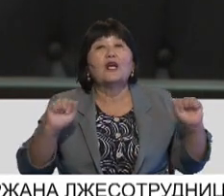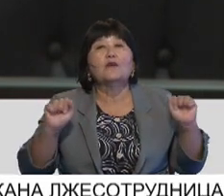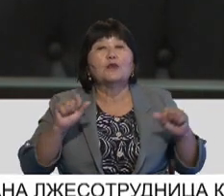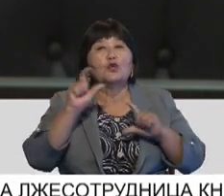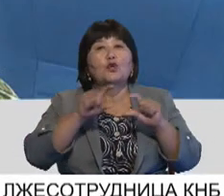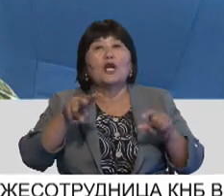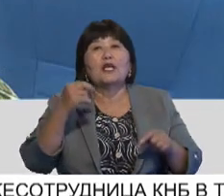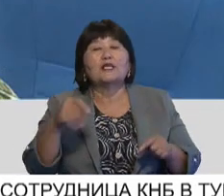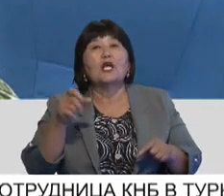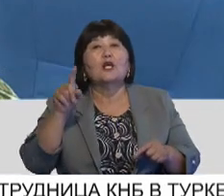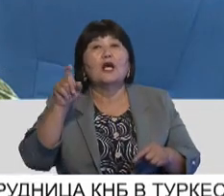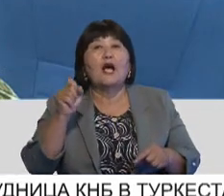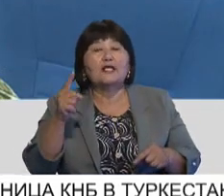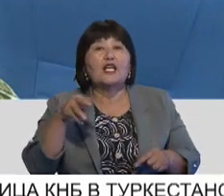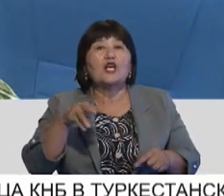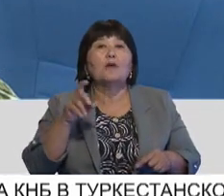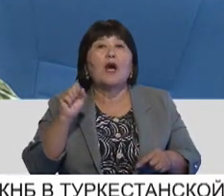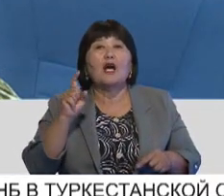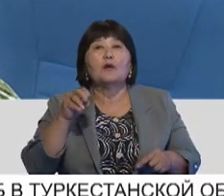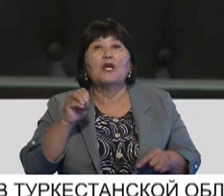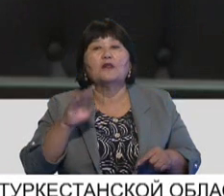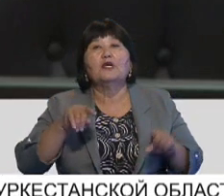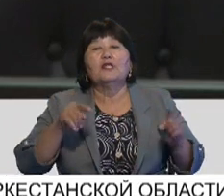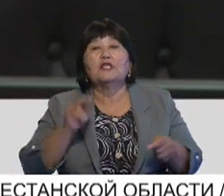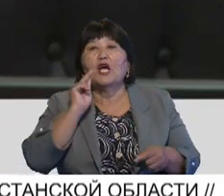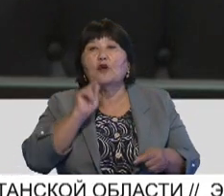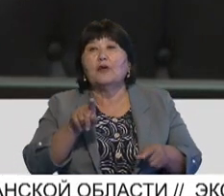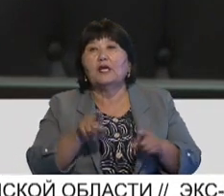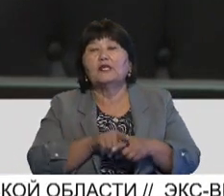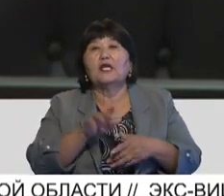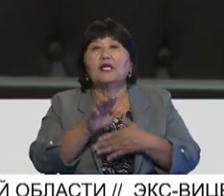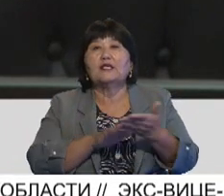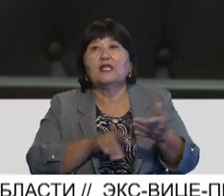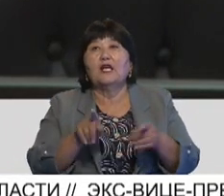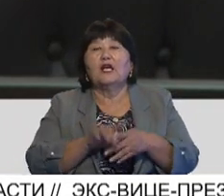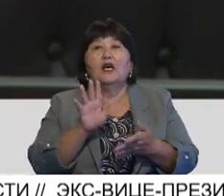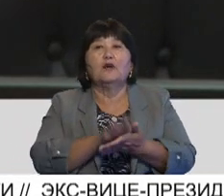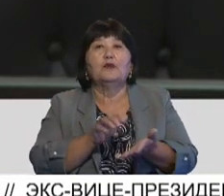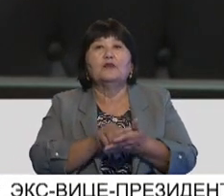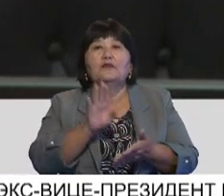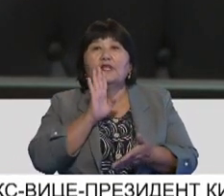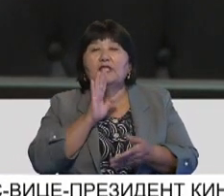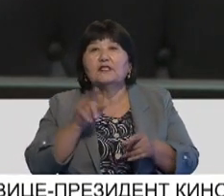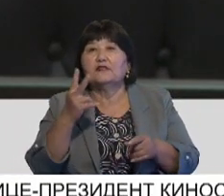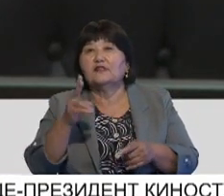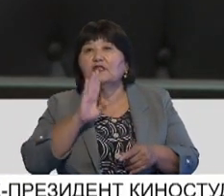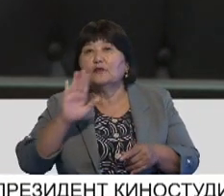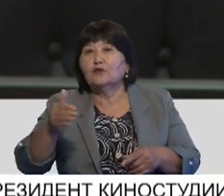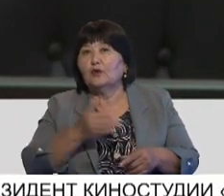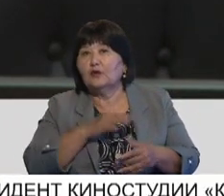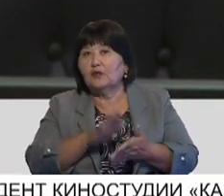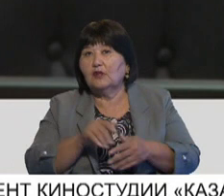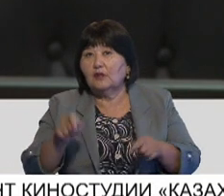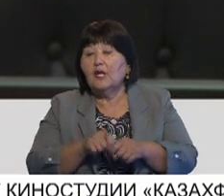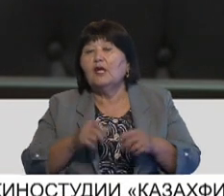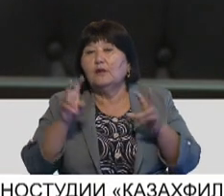физкультуры школы-лицея номер 11 М.Ахмедов был задержан в качестве подозреваемого по заявлению о разврате 2 учениц. Было проведено расследование.